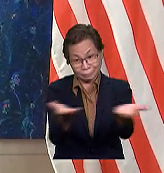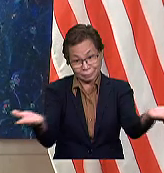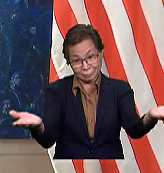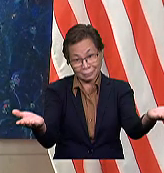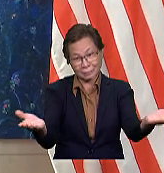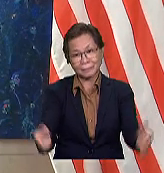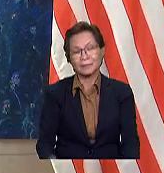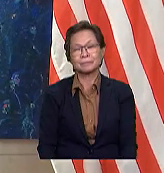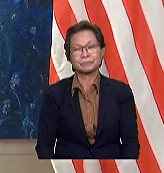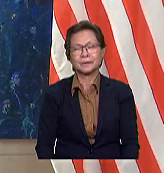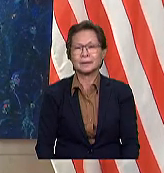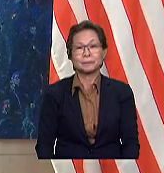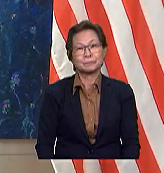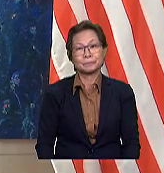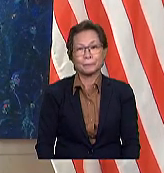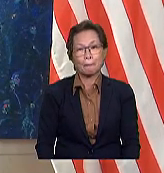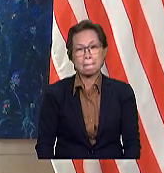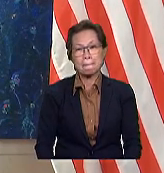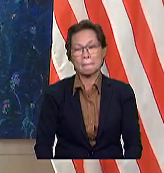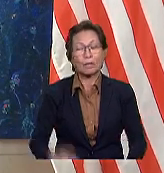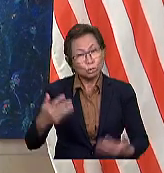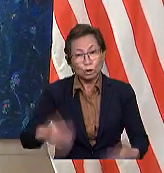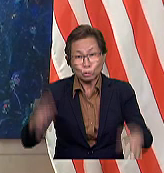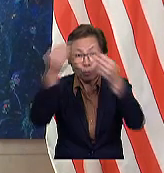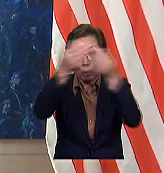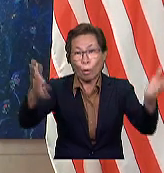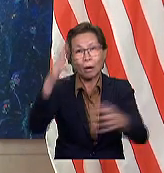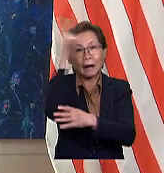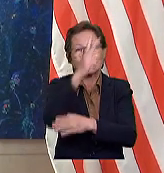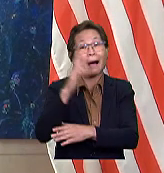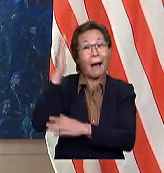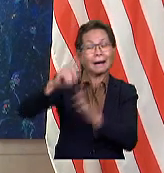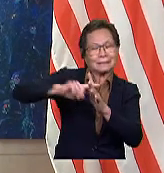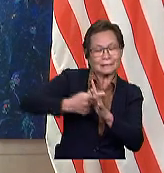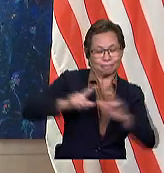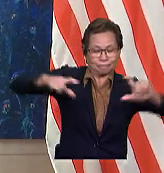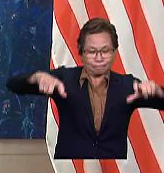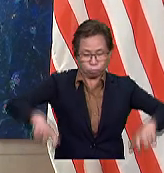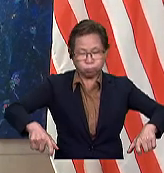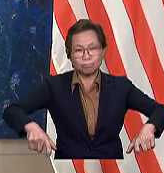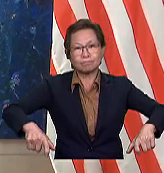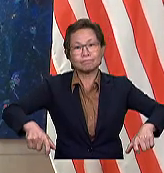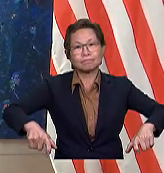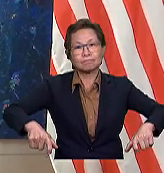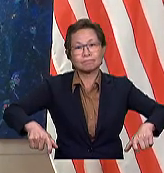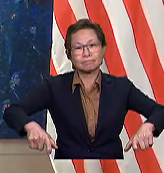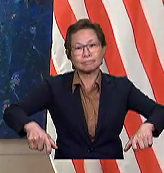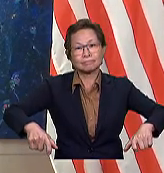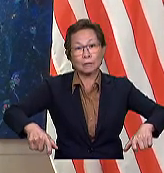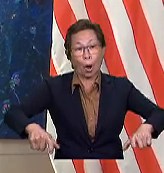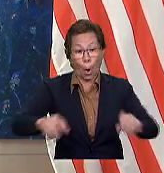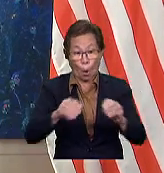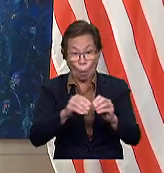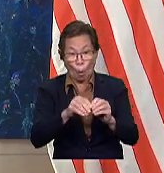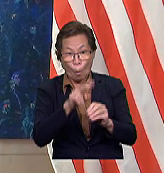cuman yang telah diumumkan kerajaan akan melaksanakan perintah kaulan pergerakan yang lebih